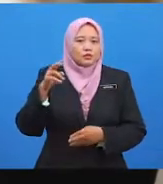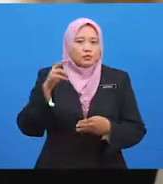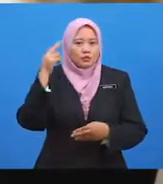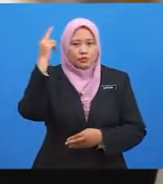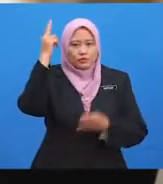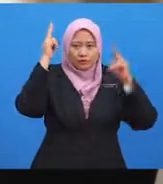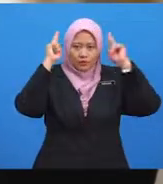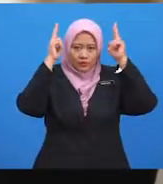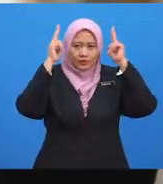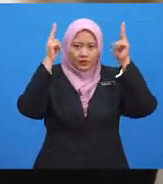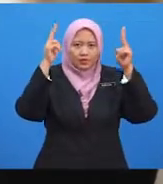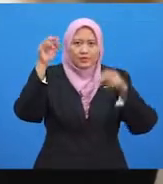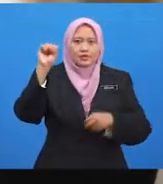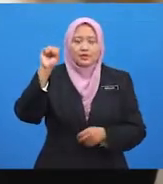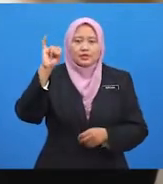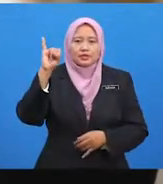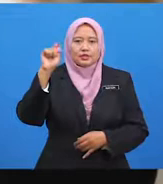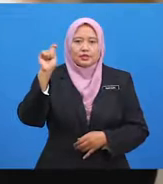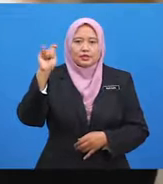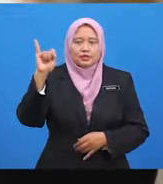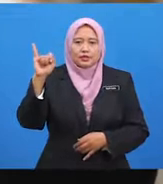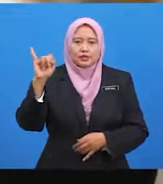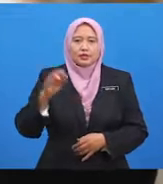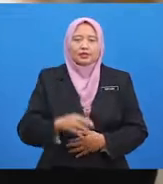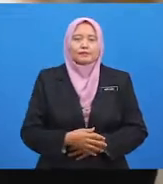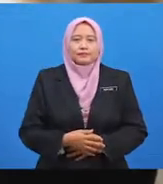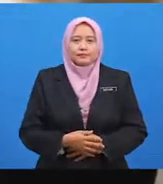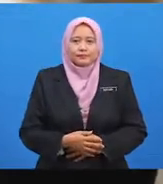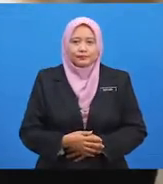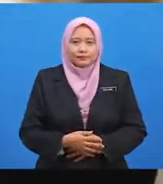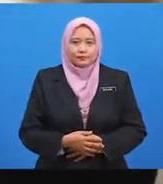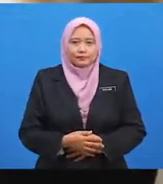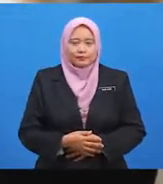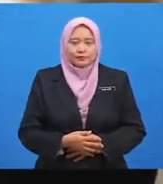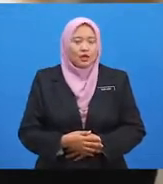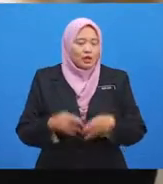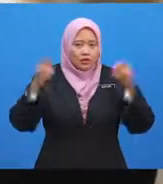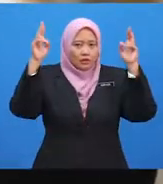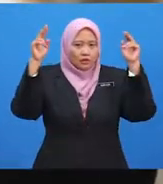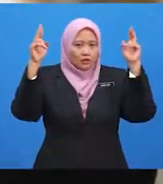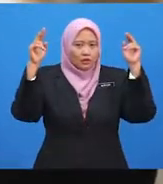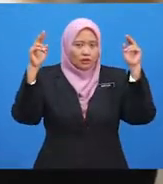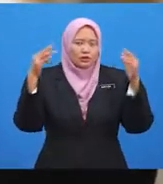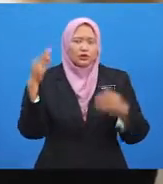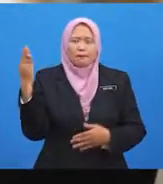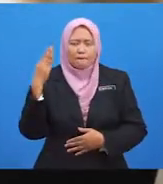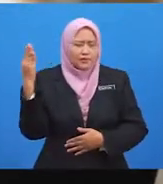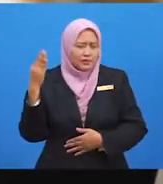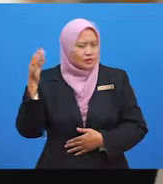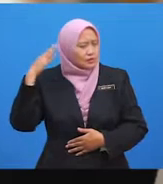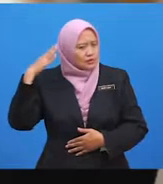syahbudin dalam topik yang biasa kita dengar tetapi mungkin tidak pernah kita laksana Hai